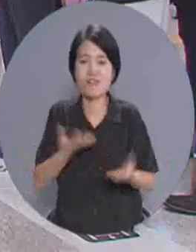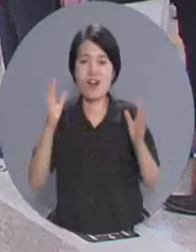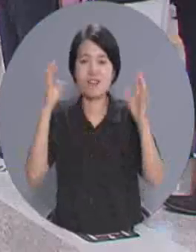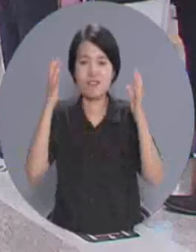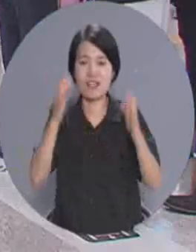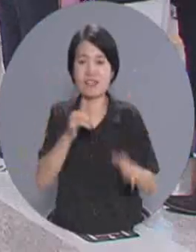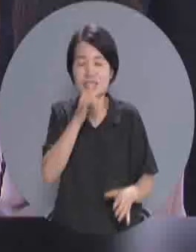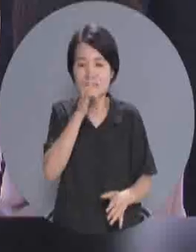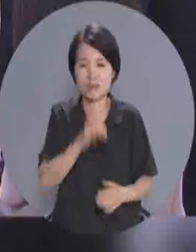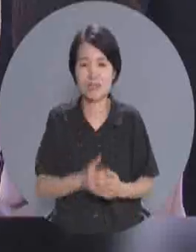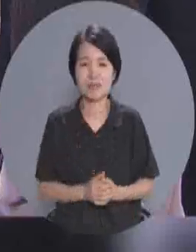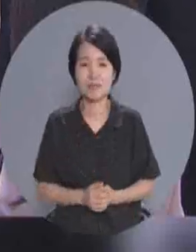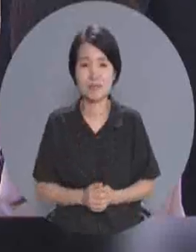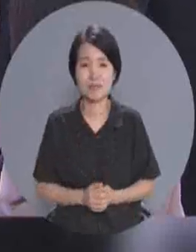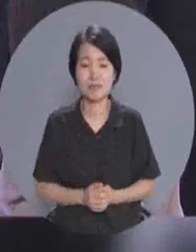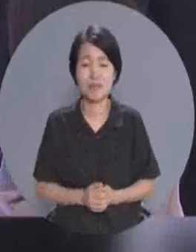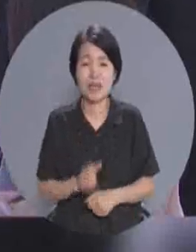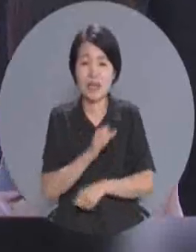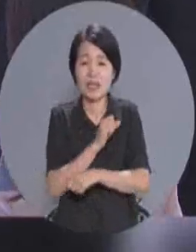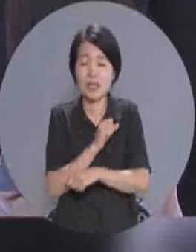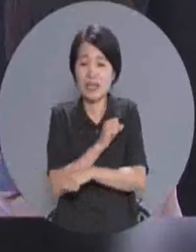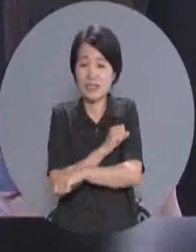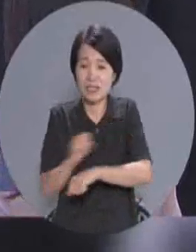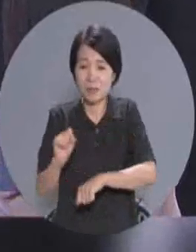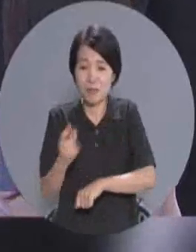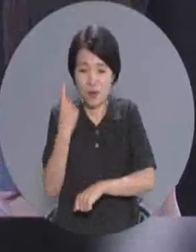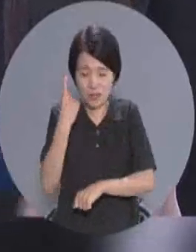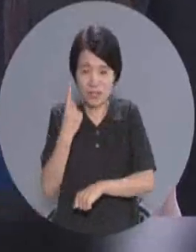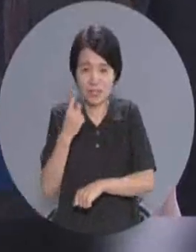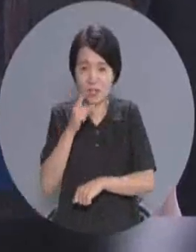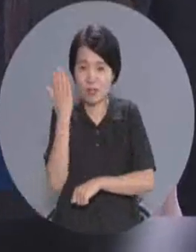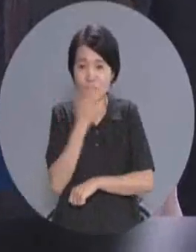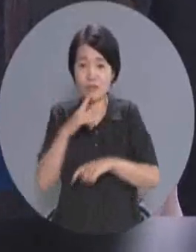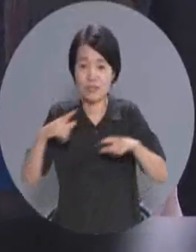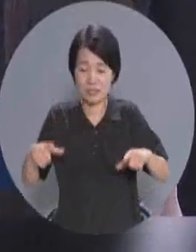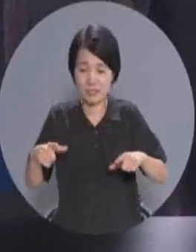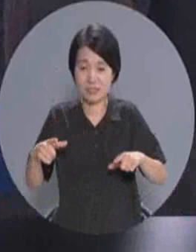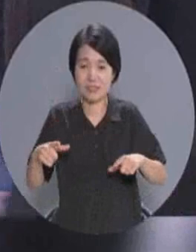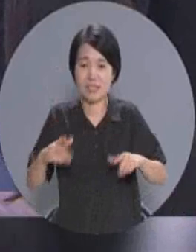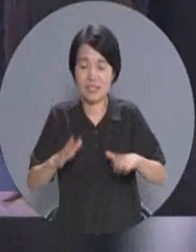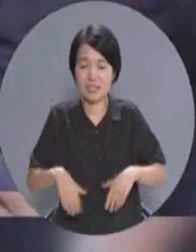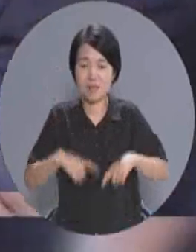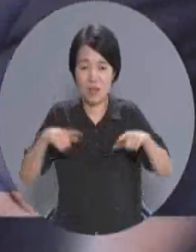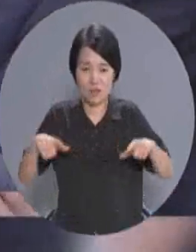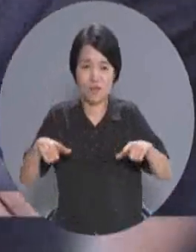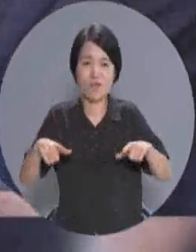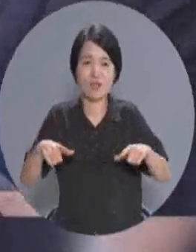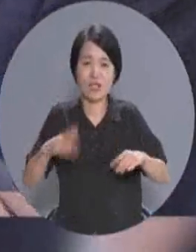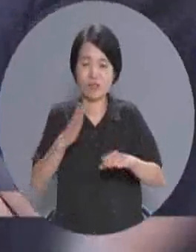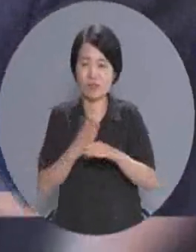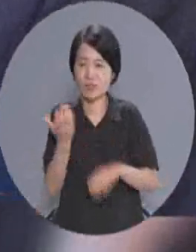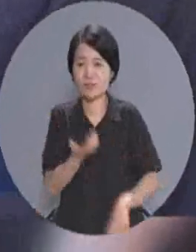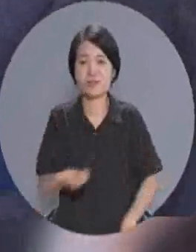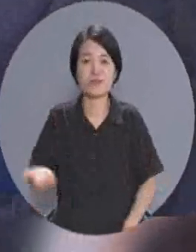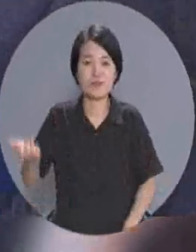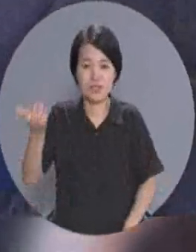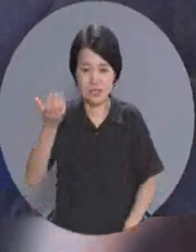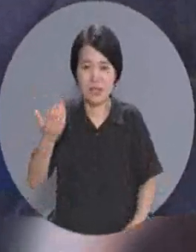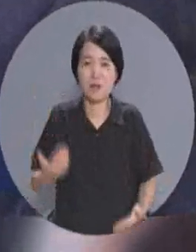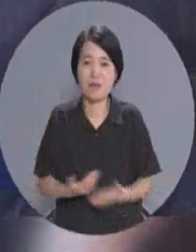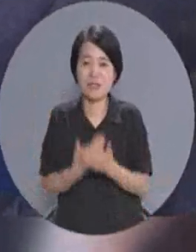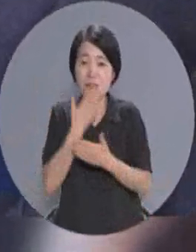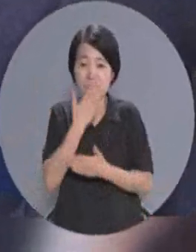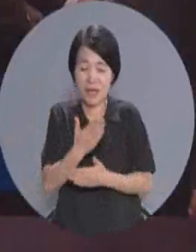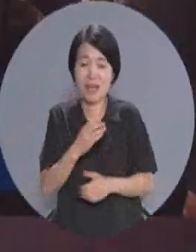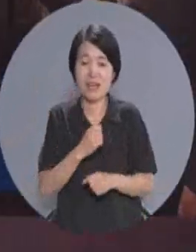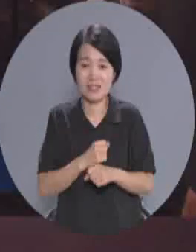환송식을 열었습니다. 이 교통 인프라를 중심으로 해서 이 지역을 한 단계 높은 남해안 남중권의